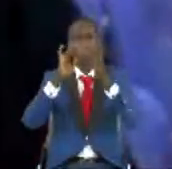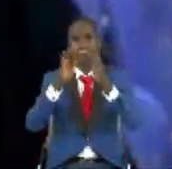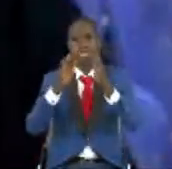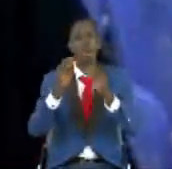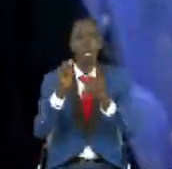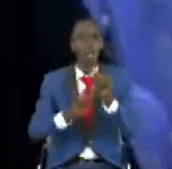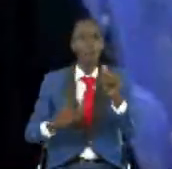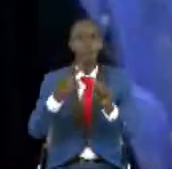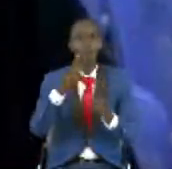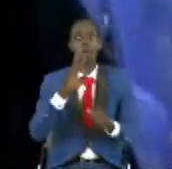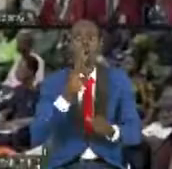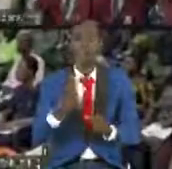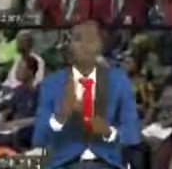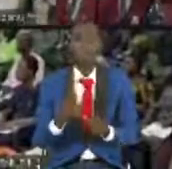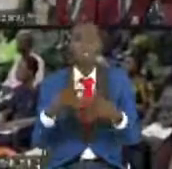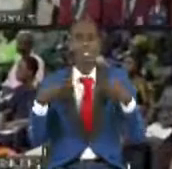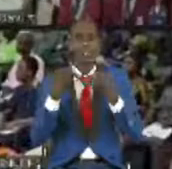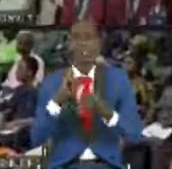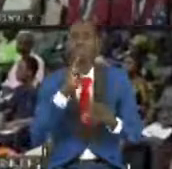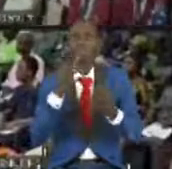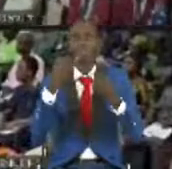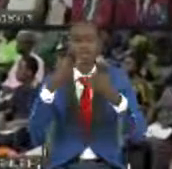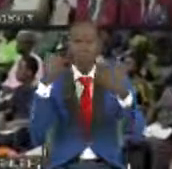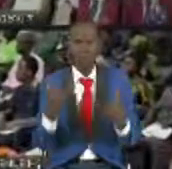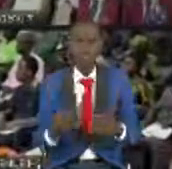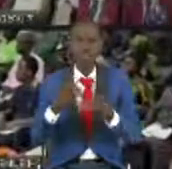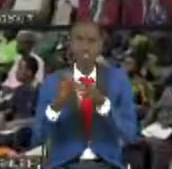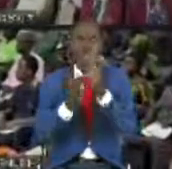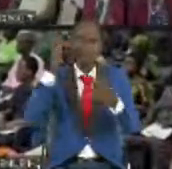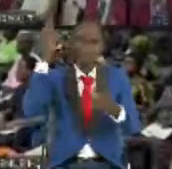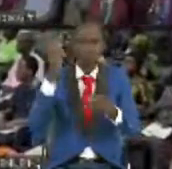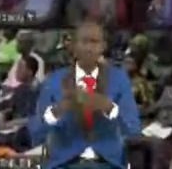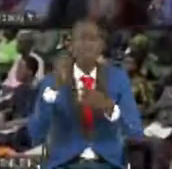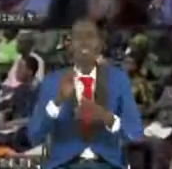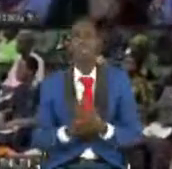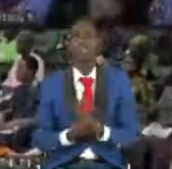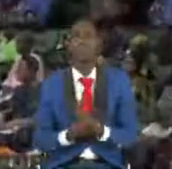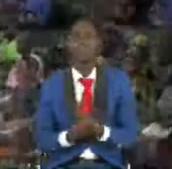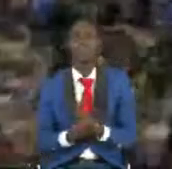êtes, la guérison vient pour vous maintenant, au nom de Jésus.